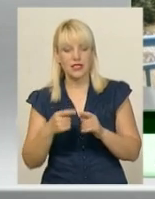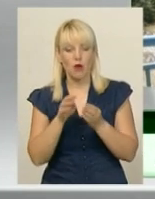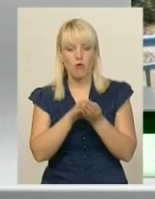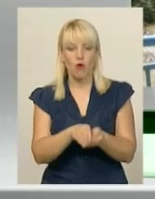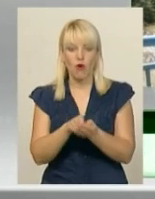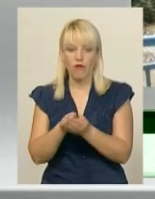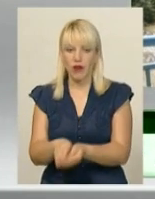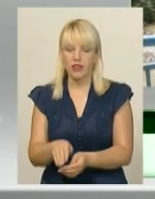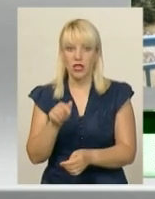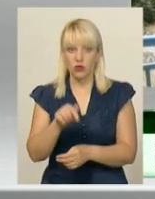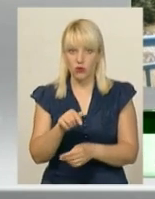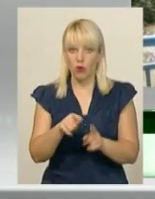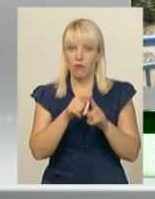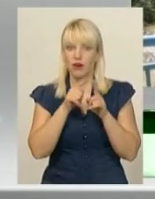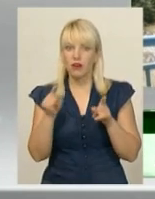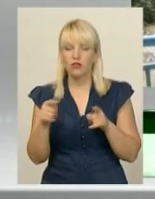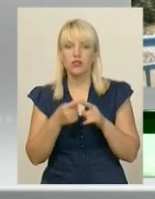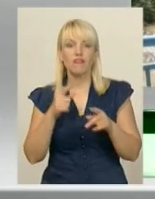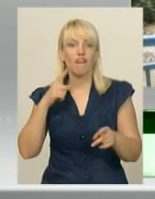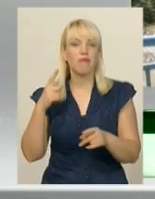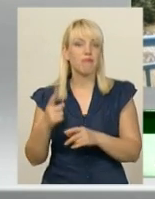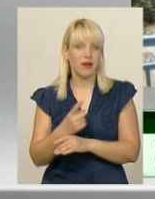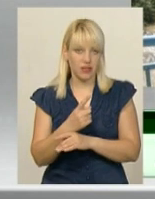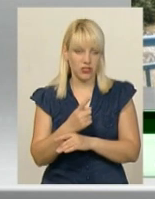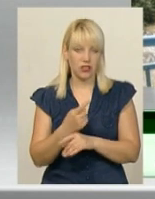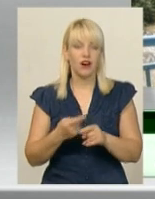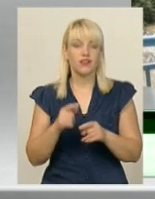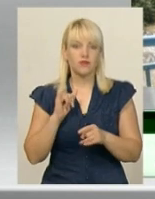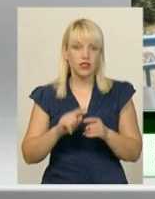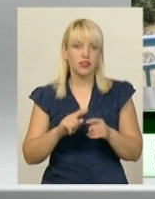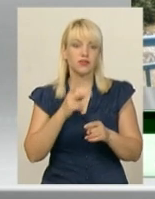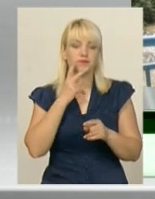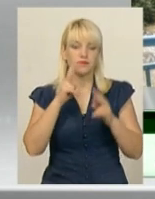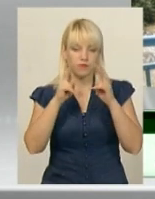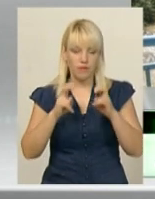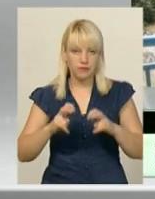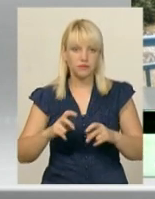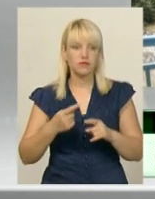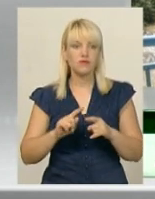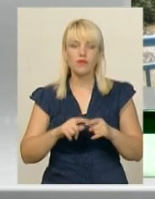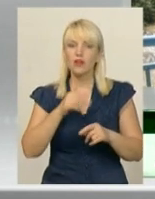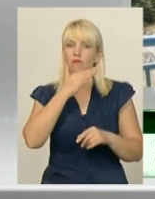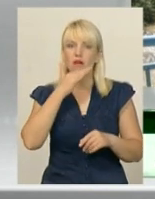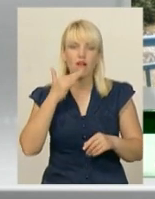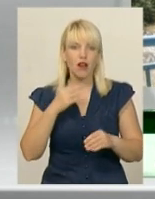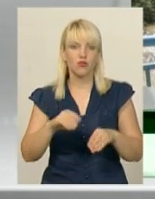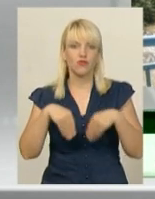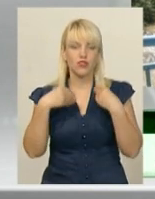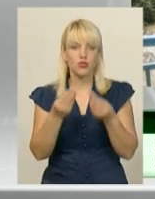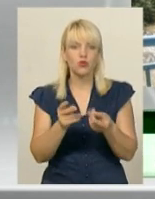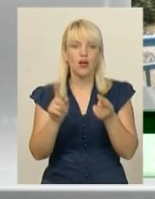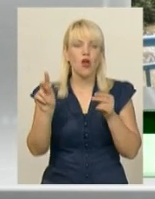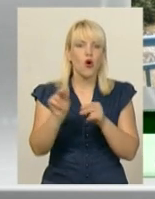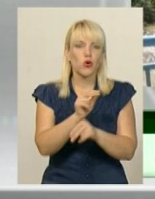виявлені вперше. Ми можемо говорити про те, що археологічні дослідження, які зараз проходять, вони достатньо багато внесуть корективи,